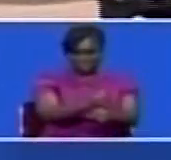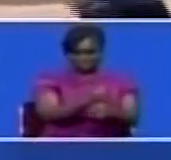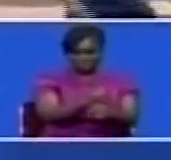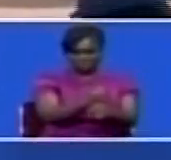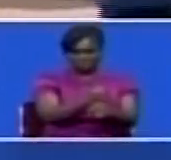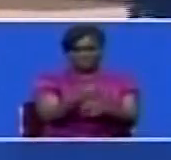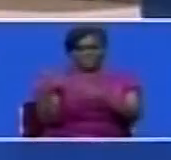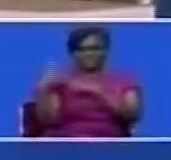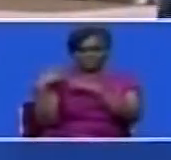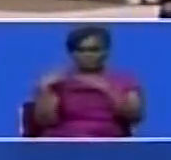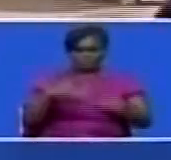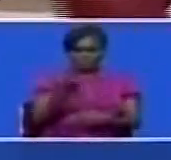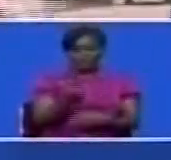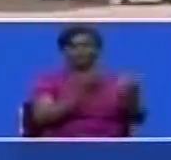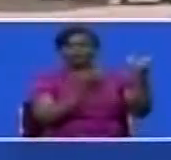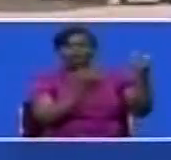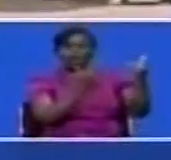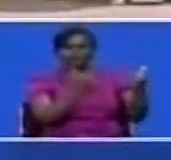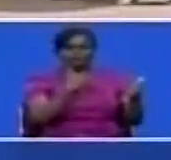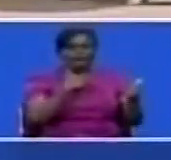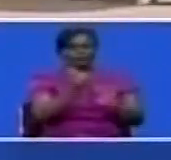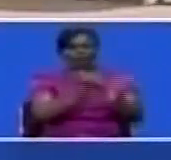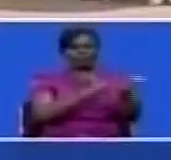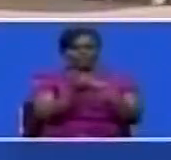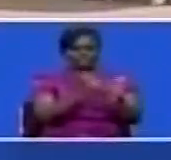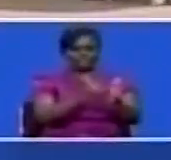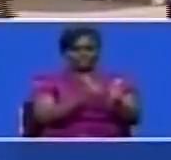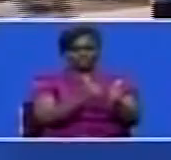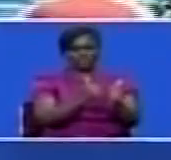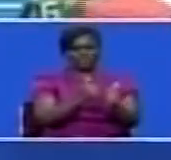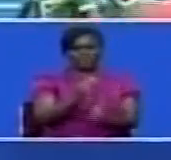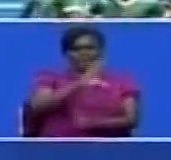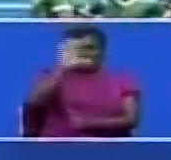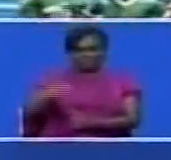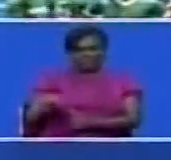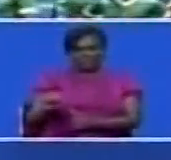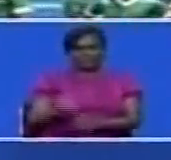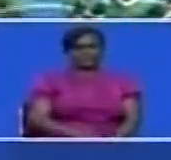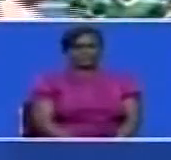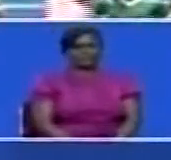nchini linalosimamia wachezaji hao linatumai kuandaa timu itakayoshiriki mashindano ya Afrika.